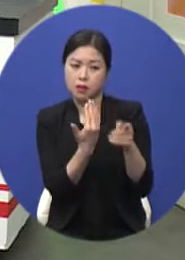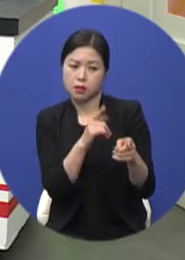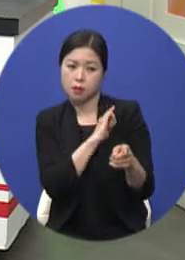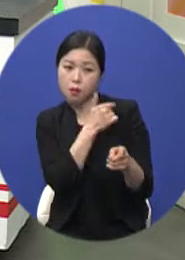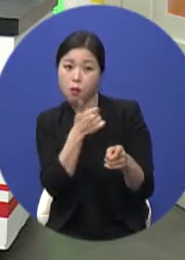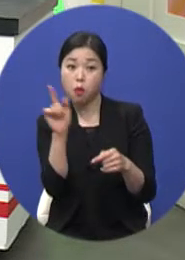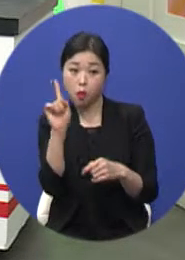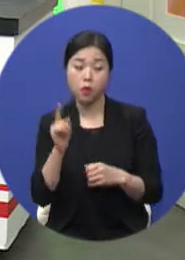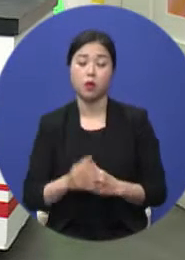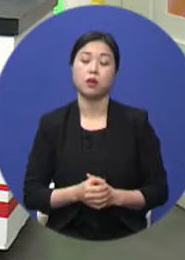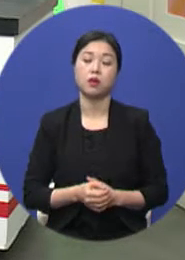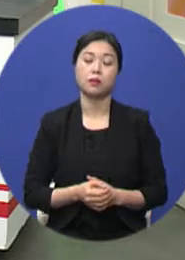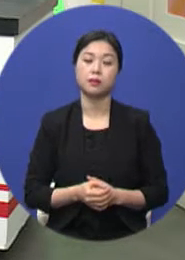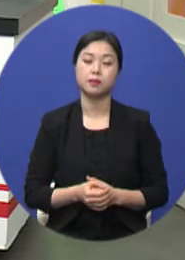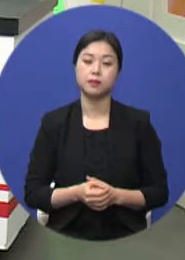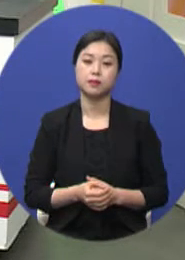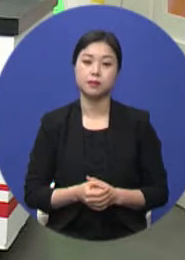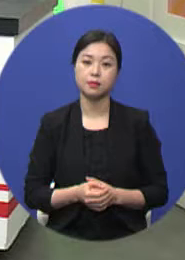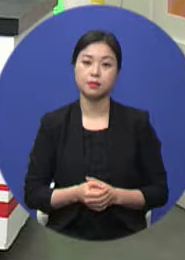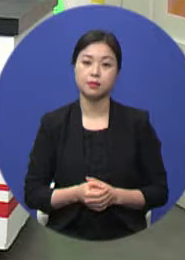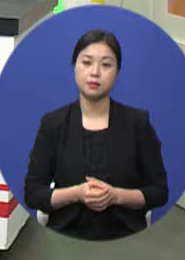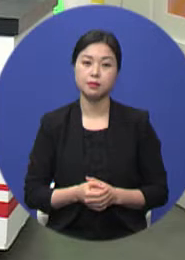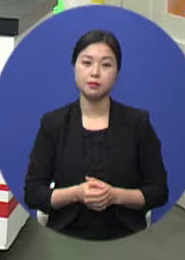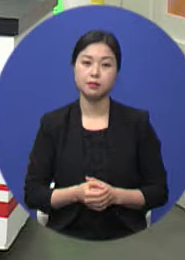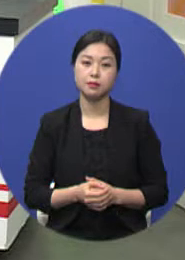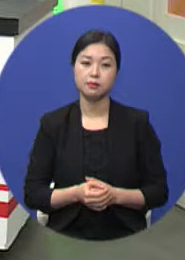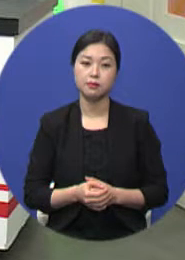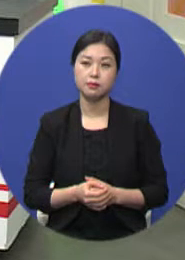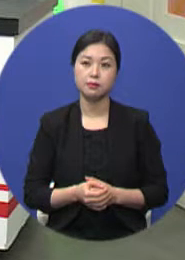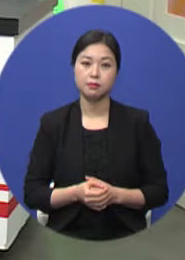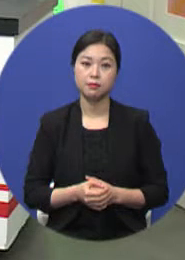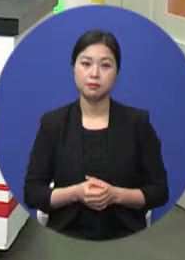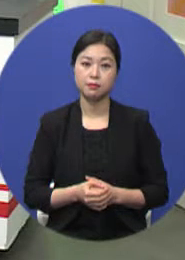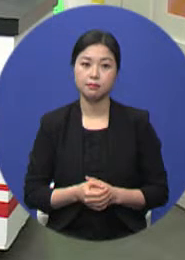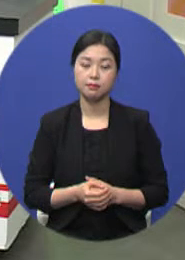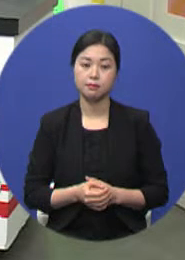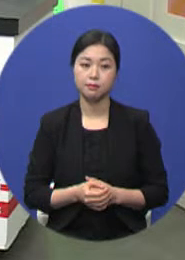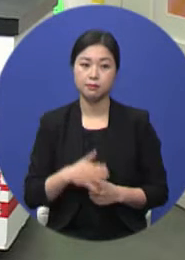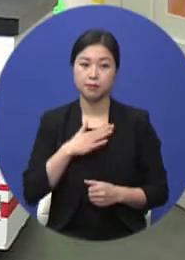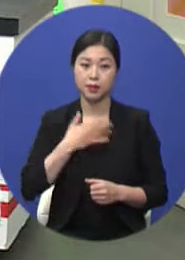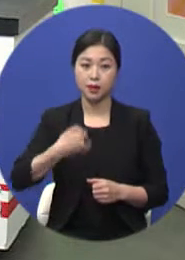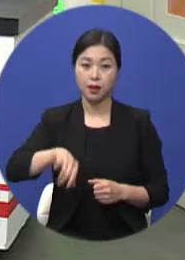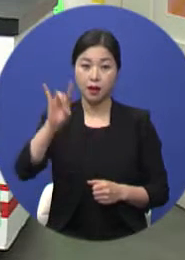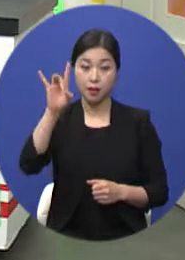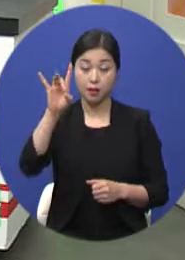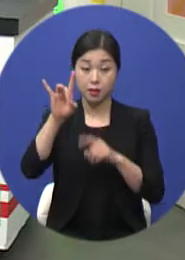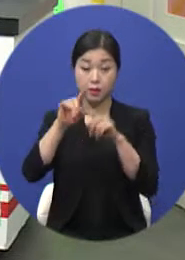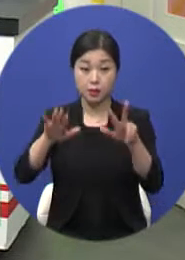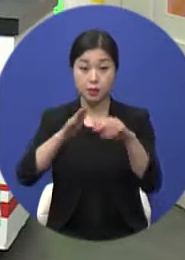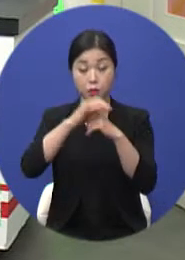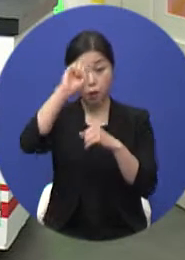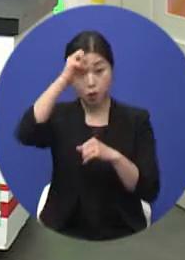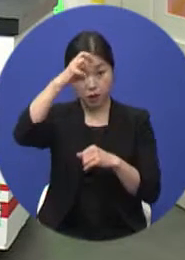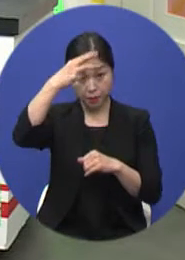큰가요? 근데 공교롭게 이제 제가 딸아이가 하나 있는데 이번에 고3이